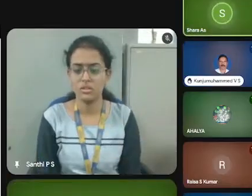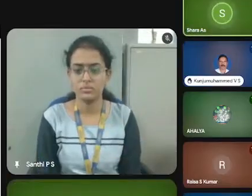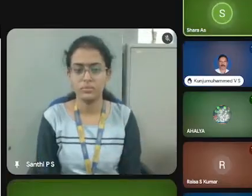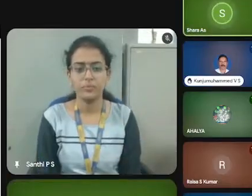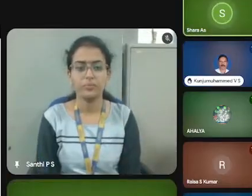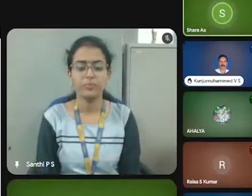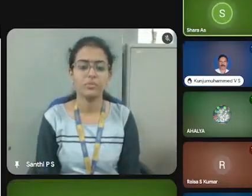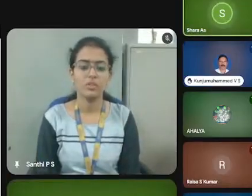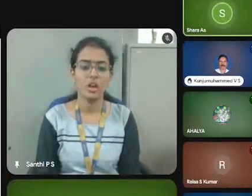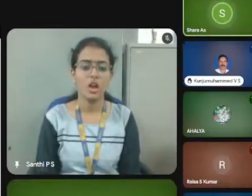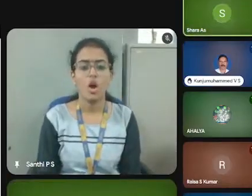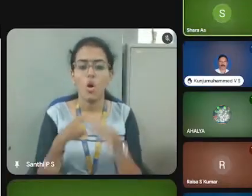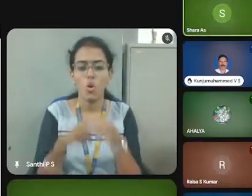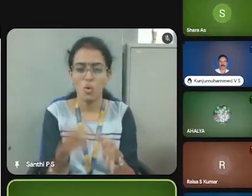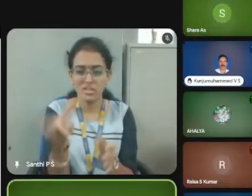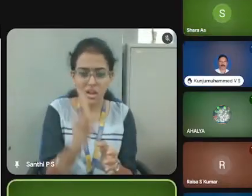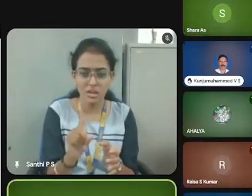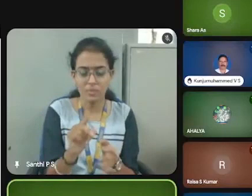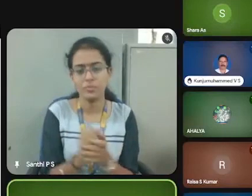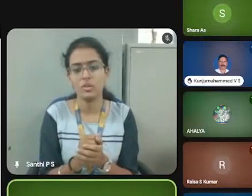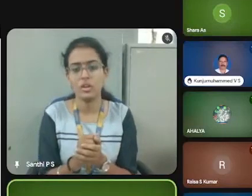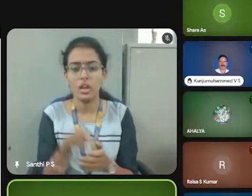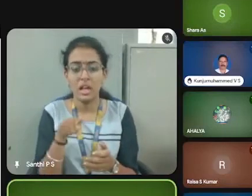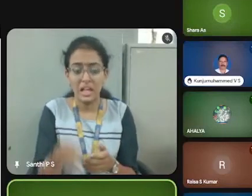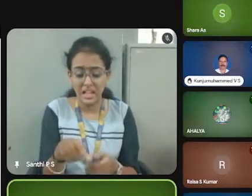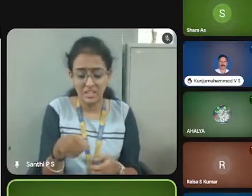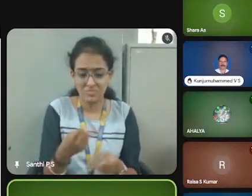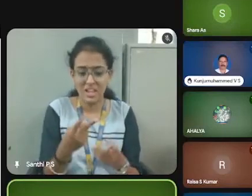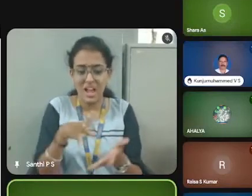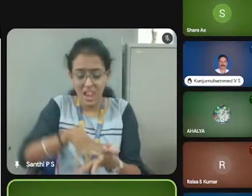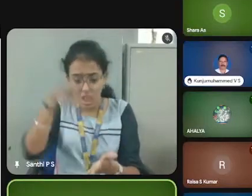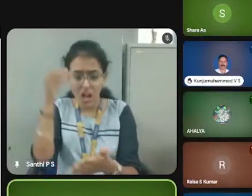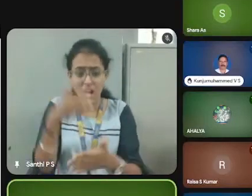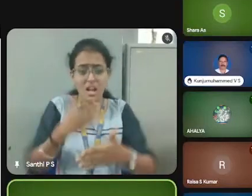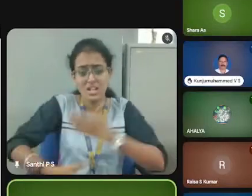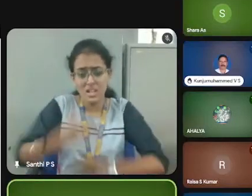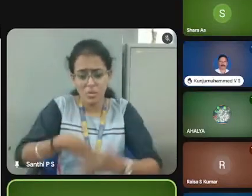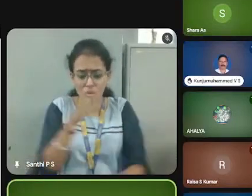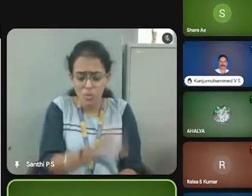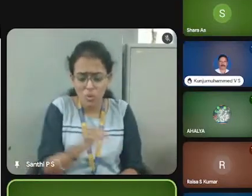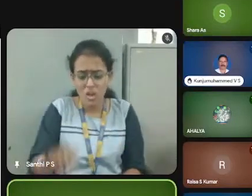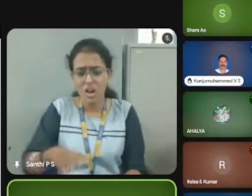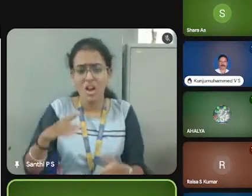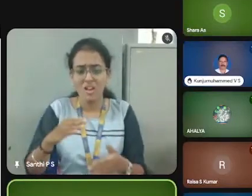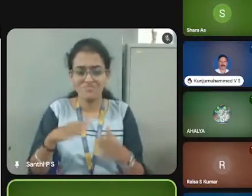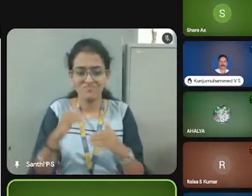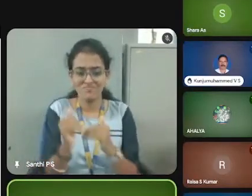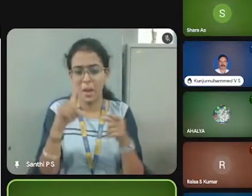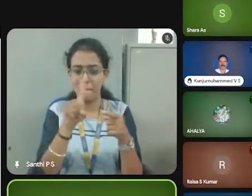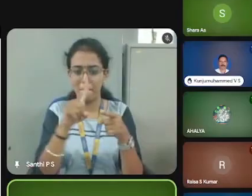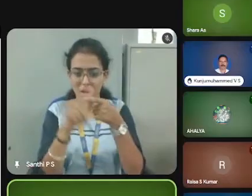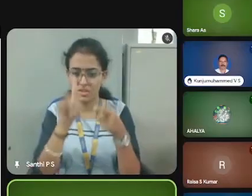മാം ഒന്നും കൂടെ ക്വസ്റ്റ്യൻ ഒന്ന് റിപ്പീറ്റ് ചെയ്യോ? തീർച്ചയായും. ഇത്തരം പ്രോബ്ലംസ് ഉള്ള, അതായത് ലേണിംഗ് ഡിസബിലിറ്റി ഉള്ള കുട്ടികളിൽ ഹയർ എഡ്യൂക്കേഷൻ ചെയ്യുകയും